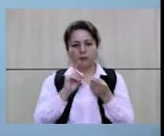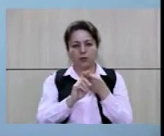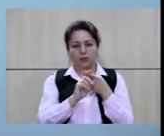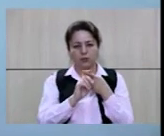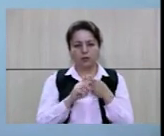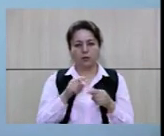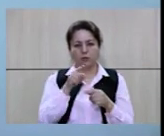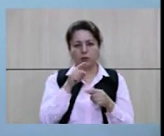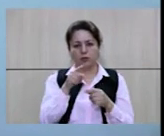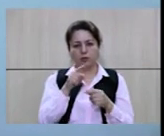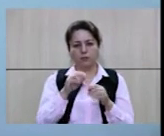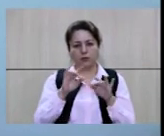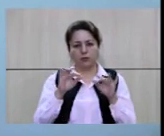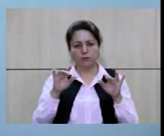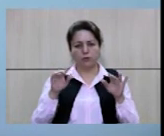tarmoqlarining majmuasi.